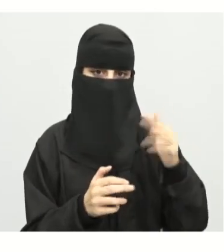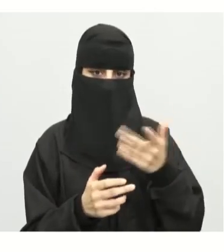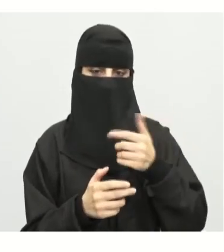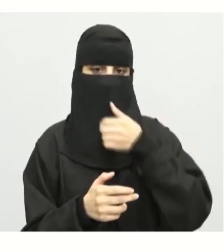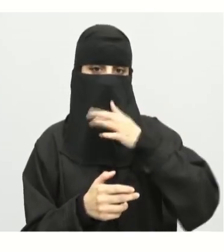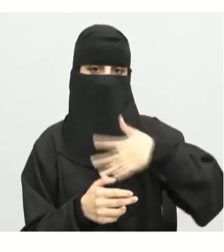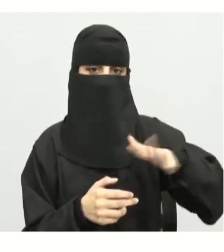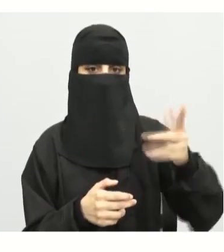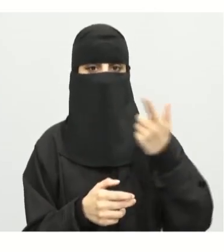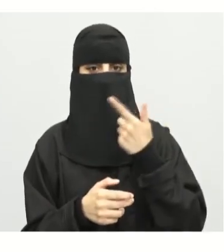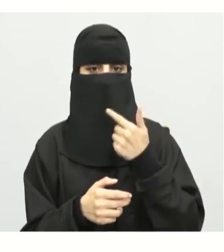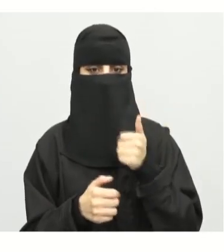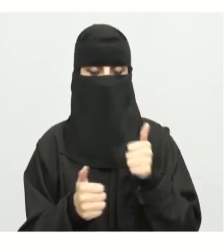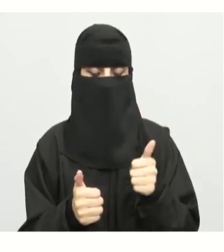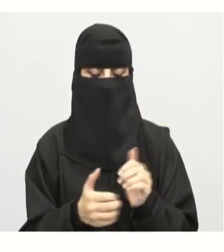الاحمر